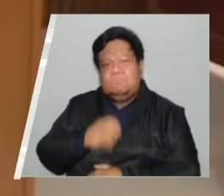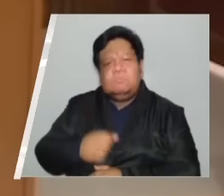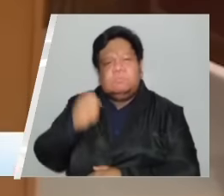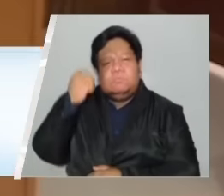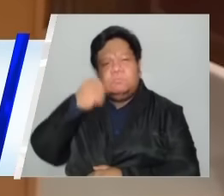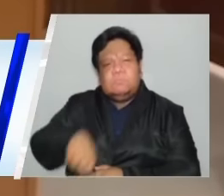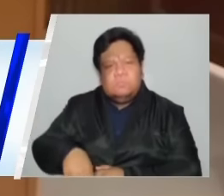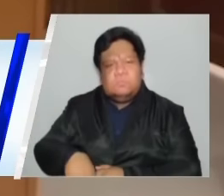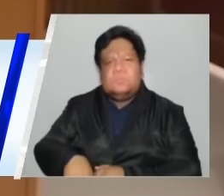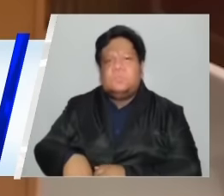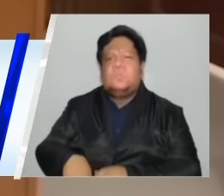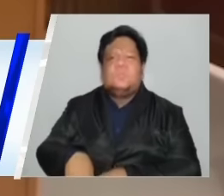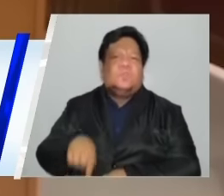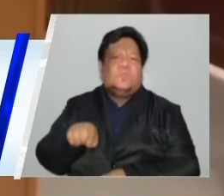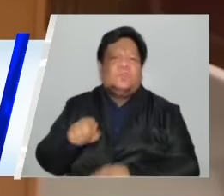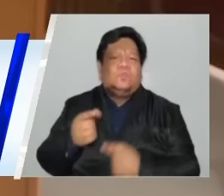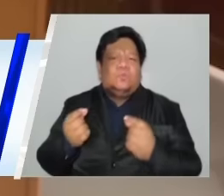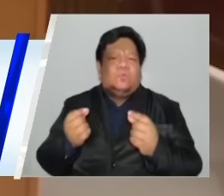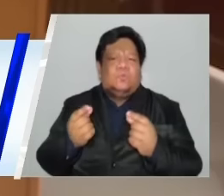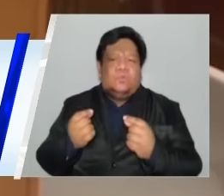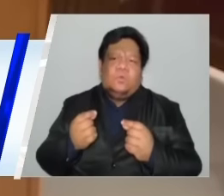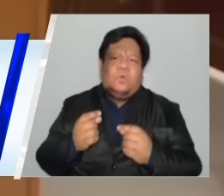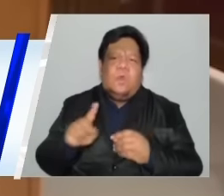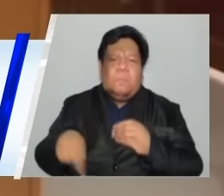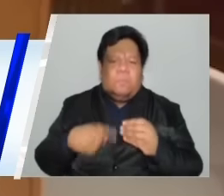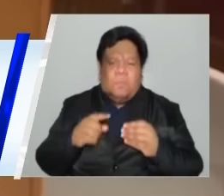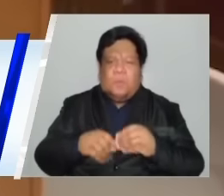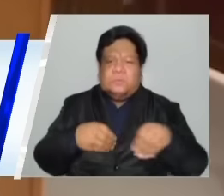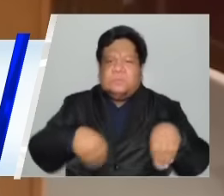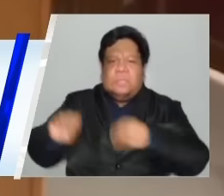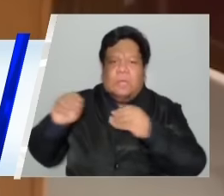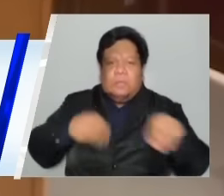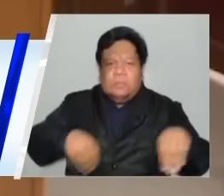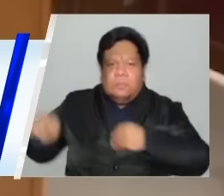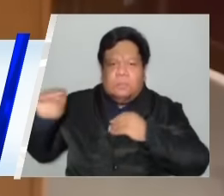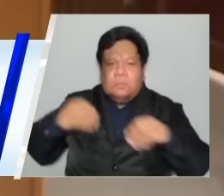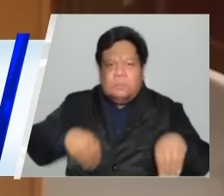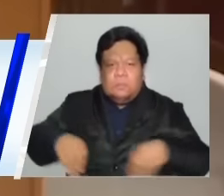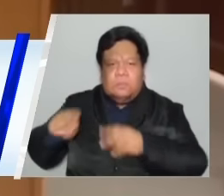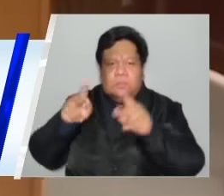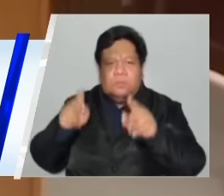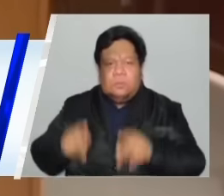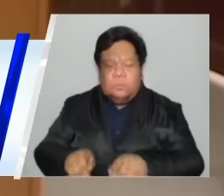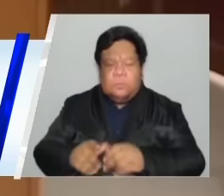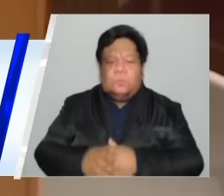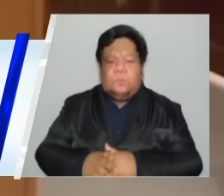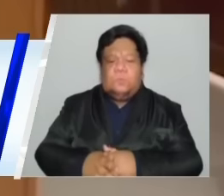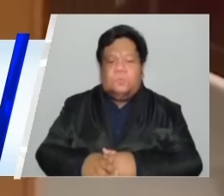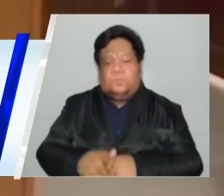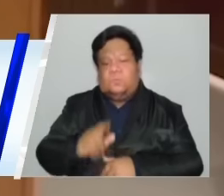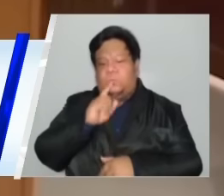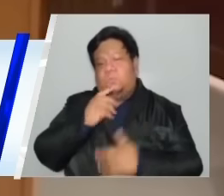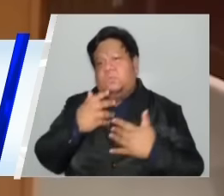Expanded Anti-Trafficking in Persons Act of 2012 as amended by Section 6